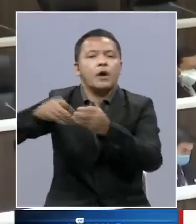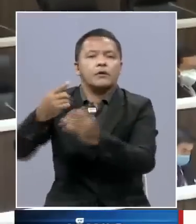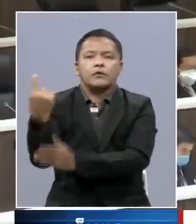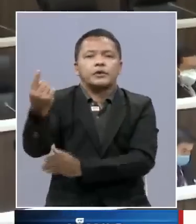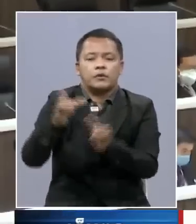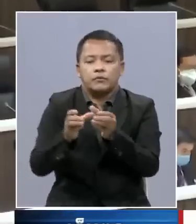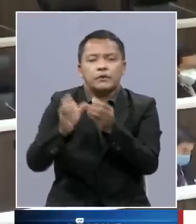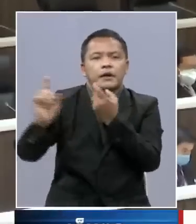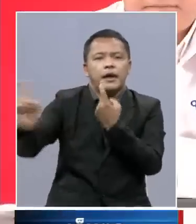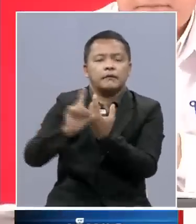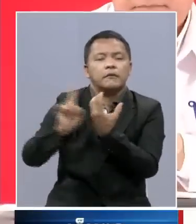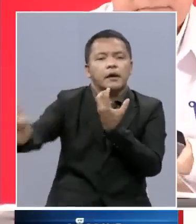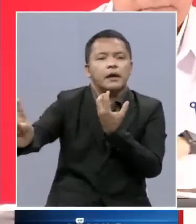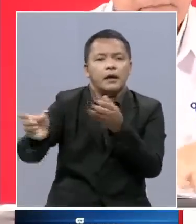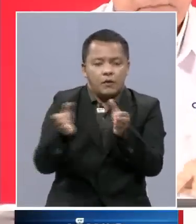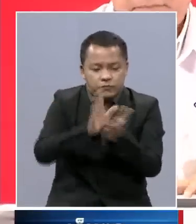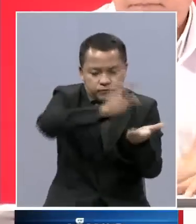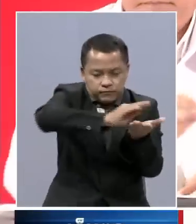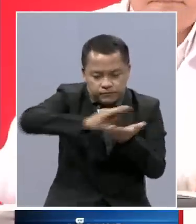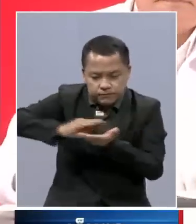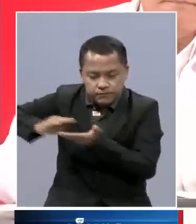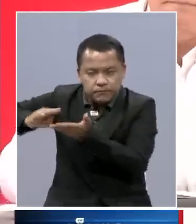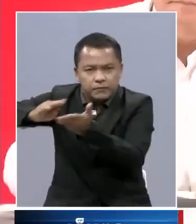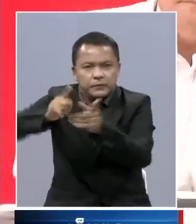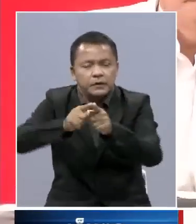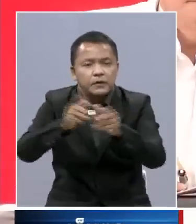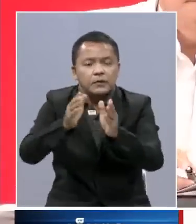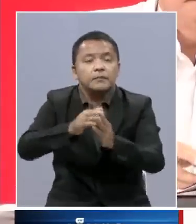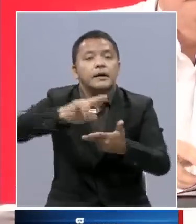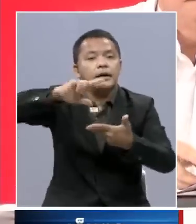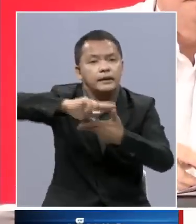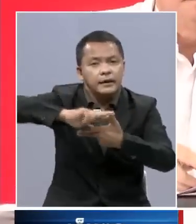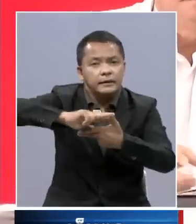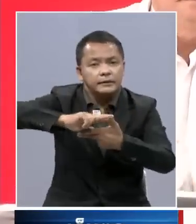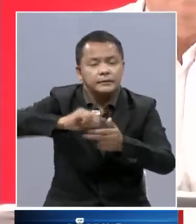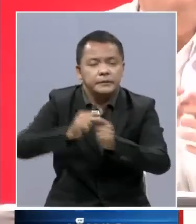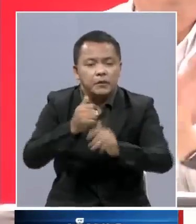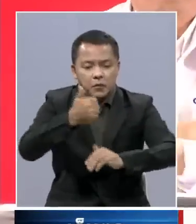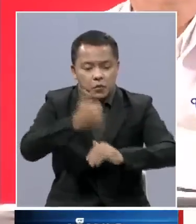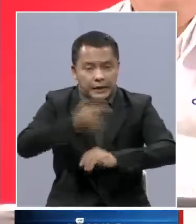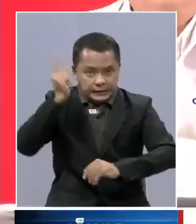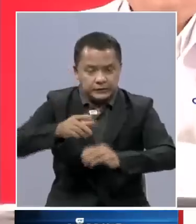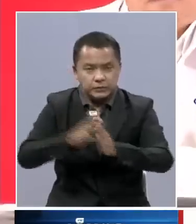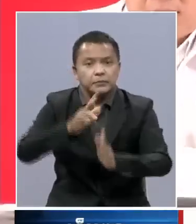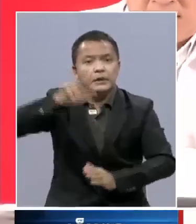รวบรวมเสียงจากบรรดาพรรคการเมืองที่เหลือไม่เว้นแม้แต่พรรคพลังประชารัฐที่ผู้ใหญ่ตัวจริงของพรรคเพื่อไทยและพลังประชารั